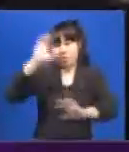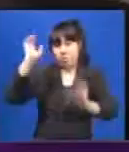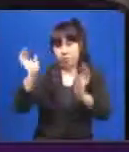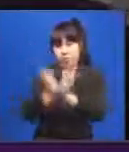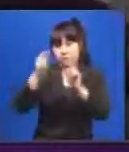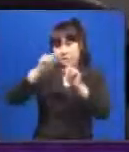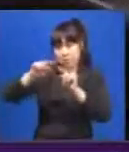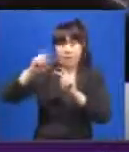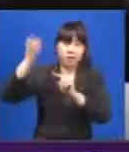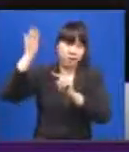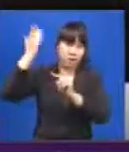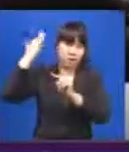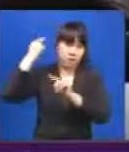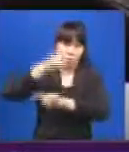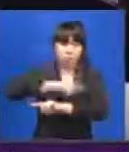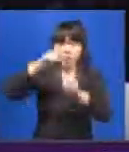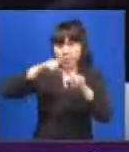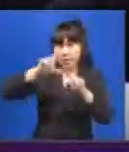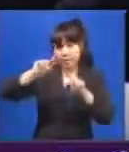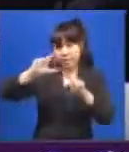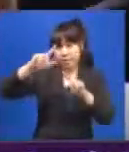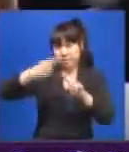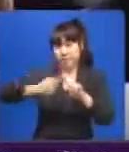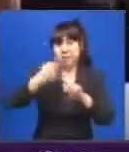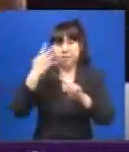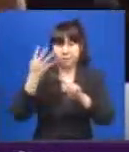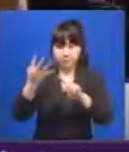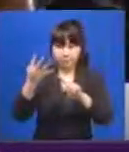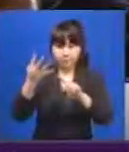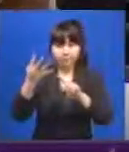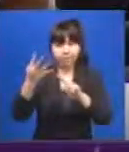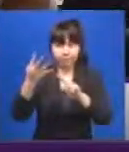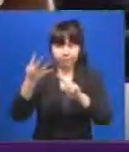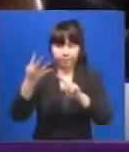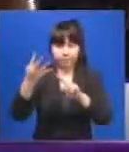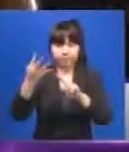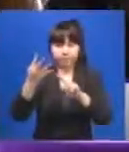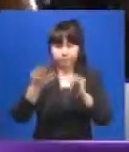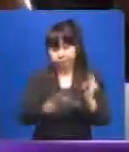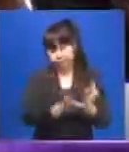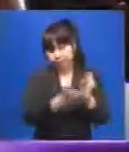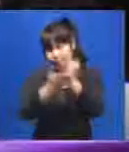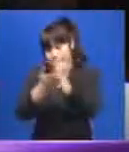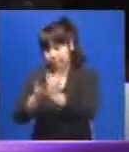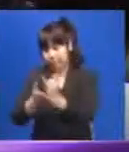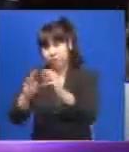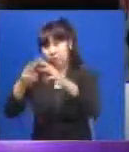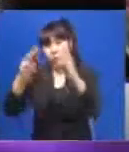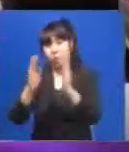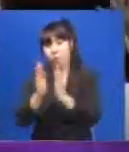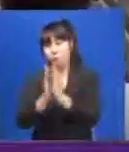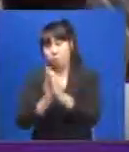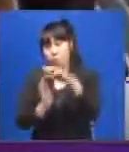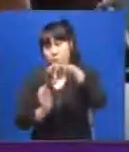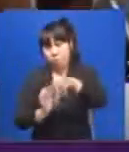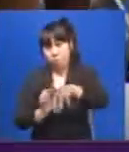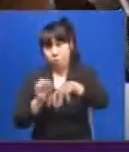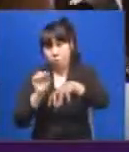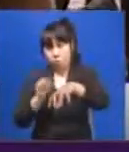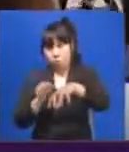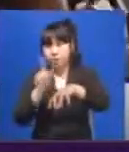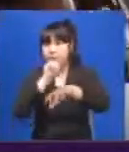ภาค 1เมื่อวันที่ 23เมษายนที่ผ่านมาโดยนำไปตั้งบำเพ็ญกุศลที่วัดศิริพงษ์ย่าน